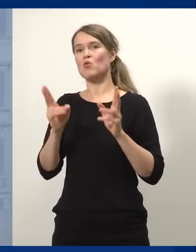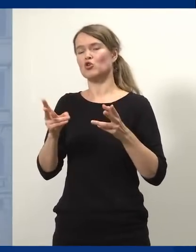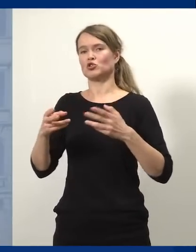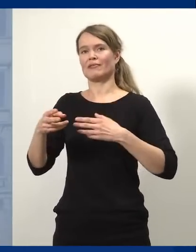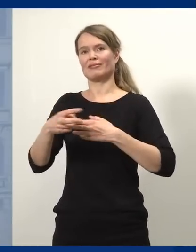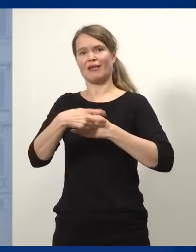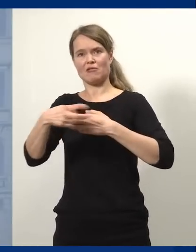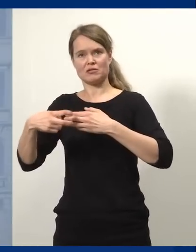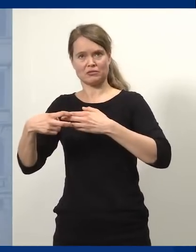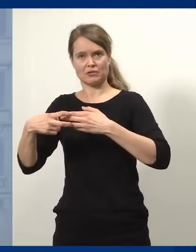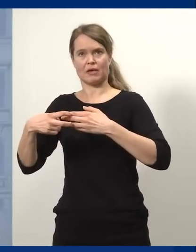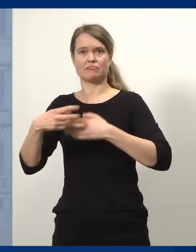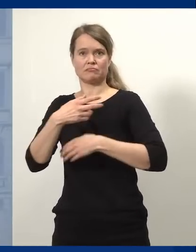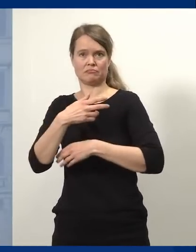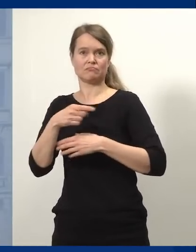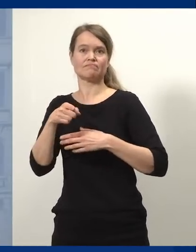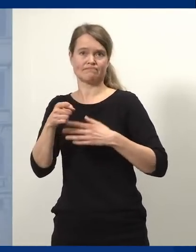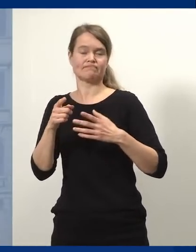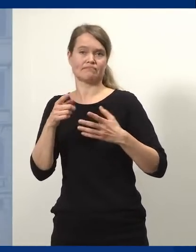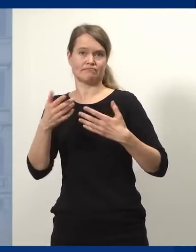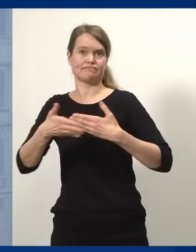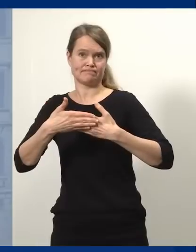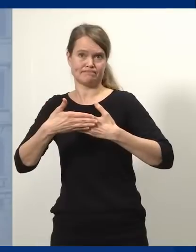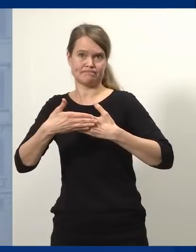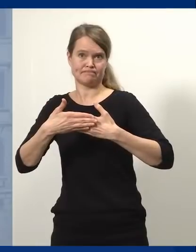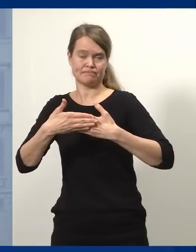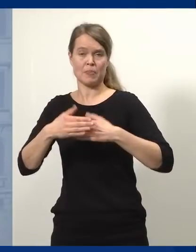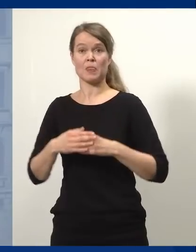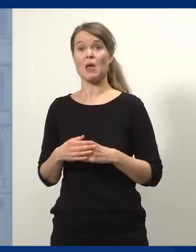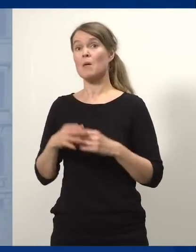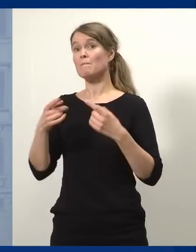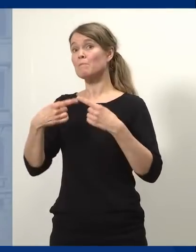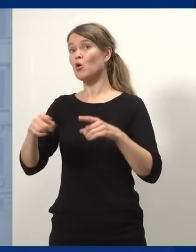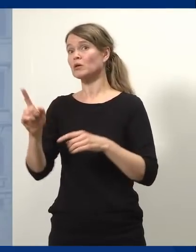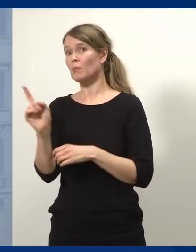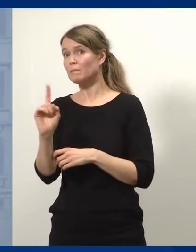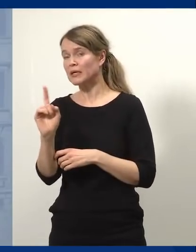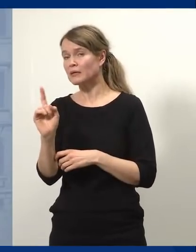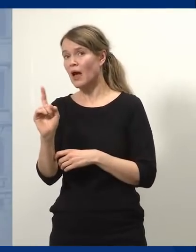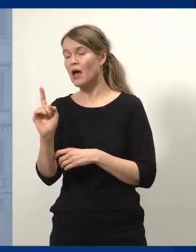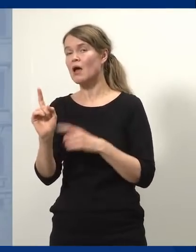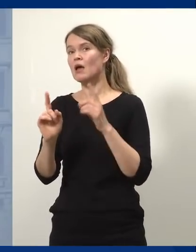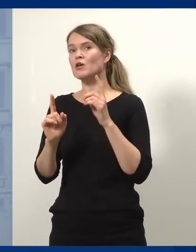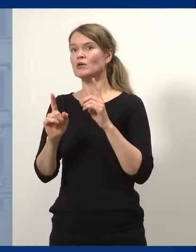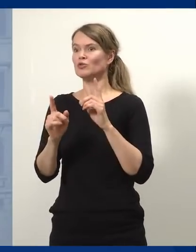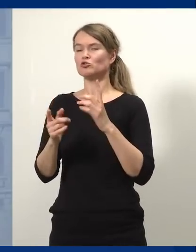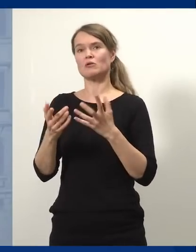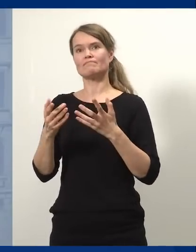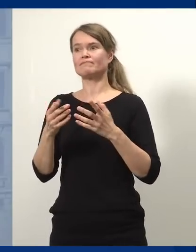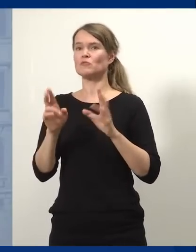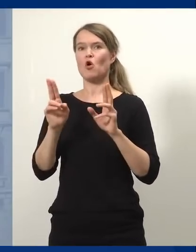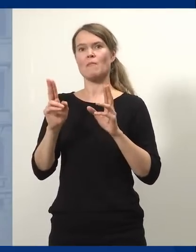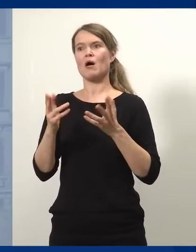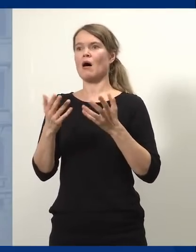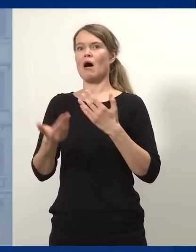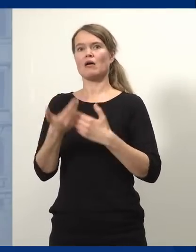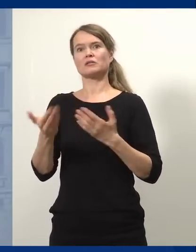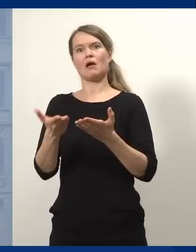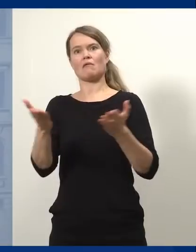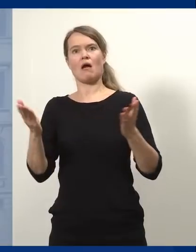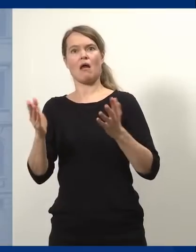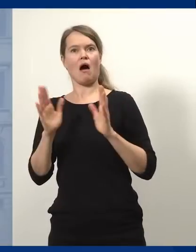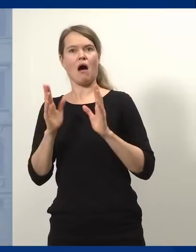terasseja. Poikkeuksena ovat ainoastaan ravintolat, jotka eivät ole avoinna yleisölle. Sulku ei siis